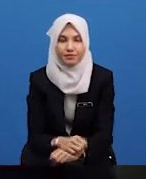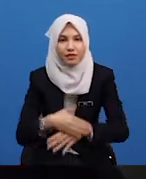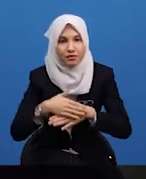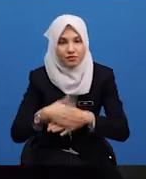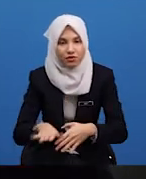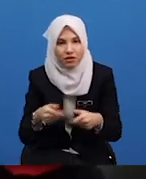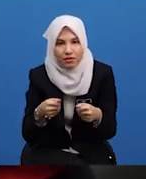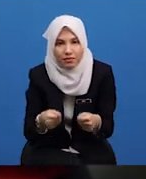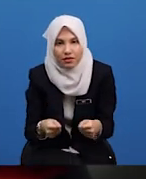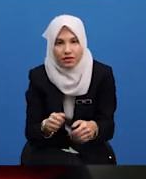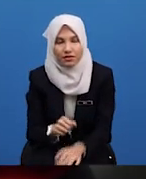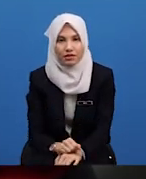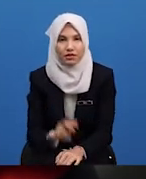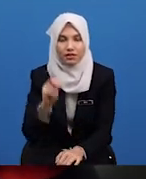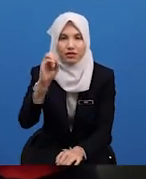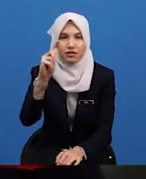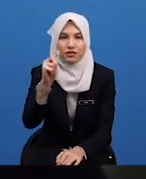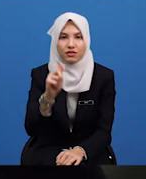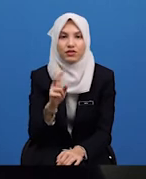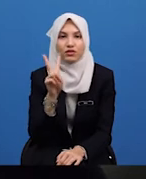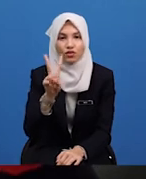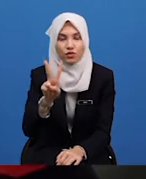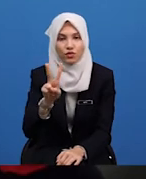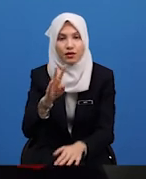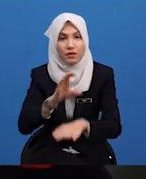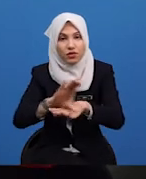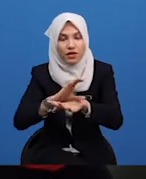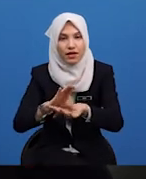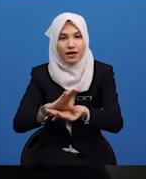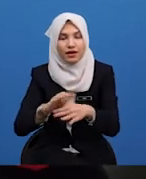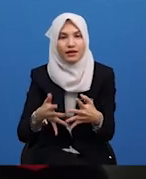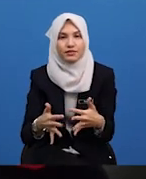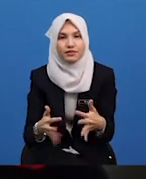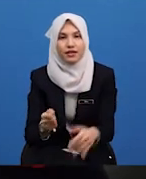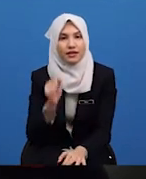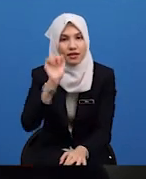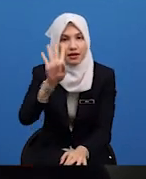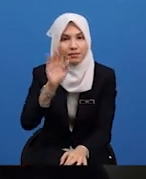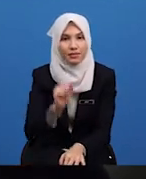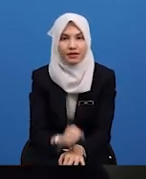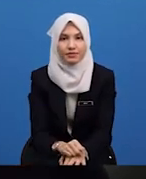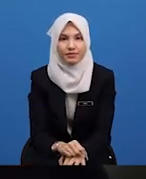akan menekan not kedua menggunakan jari keempat pada not E.